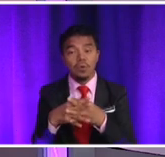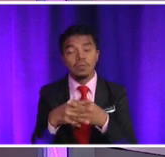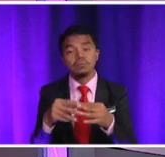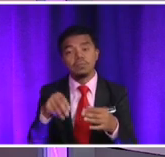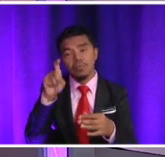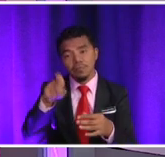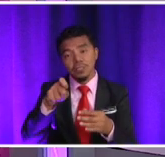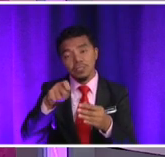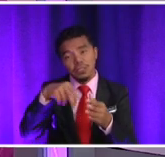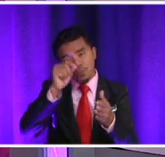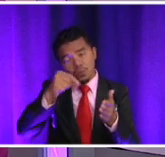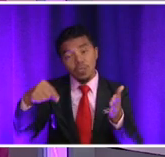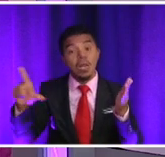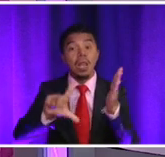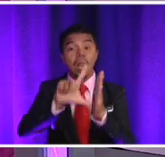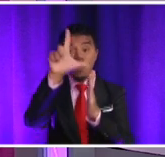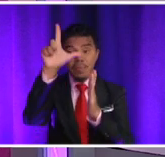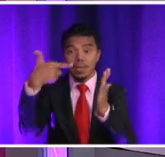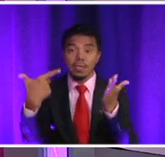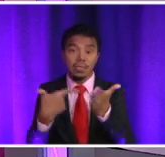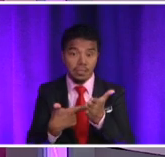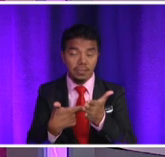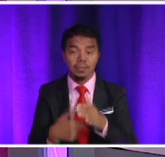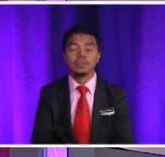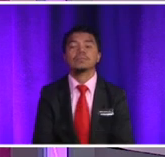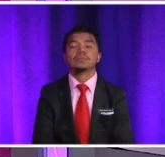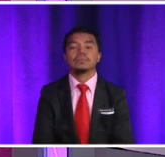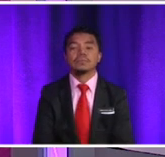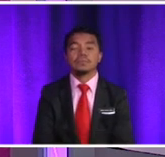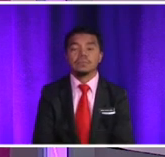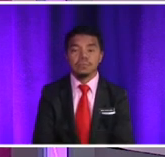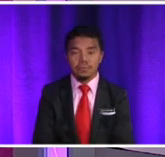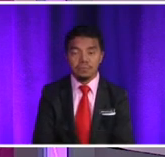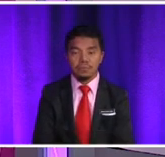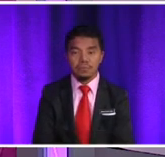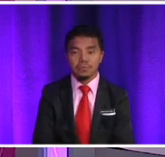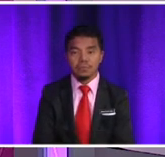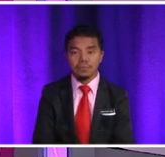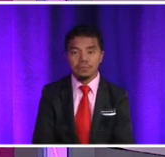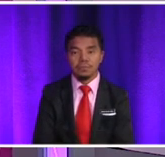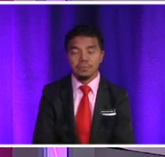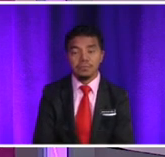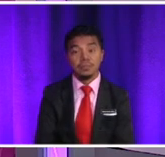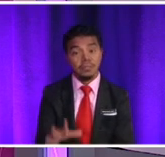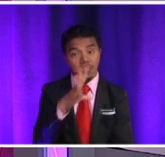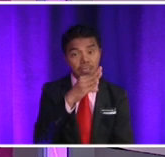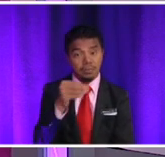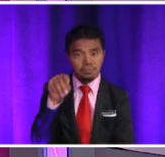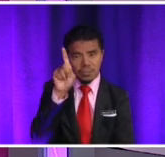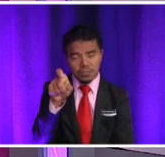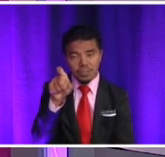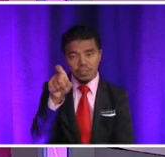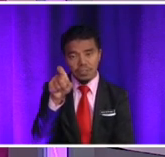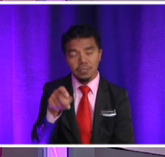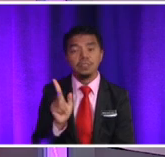cirinya pernyataan ciri dan barulah kita susun ayat kita untuk kita